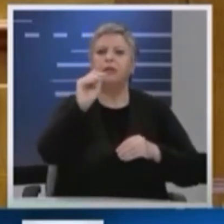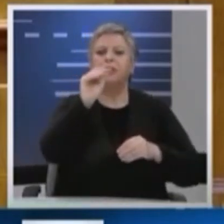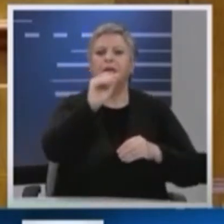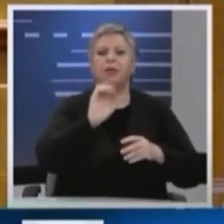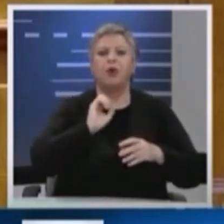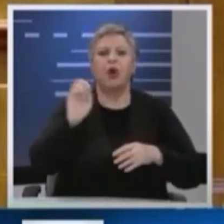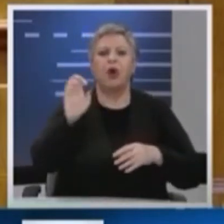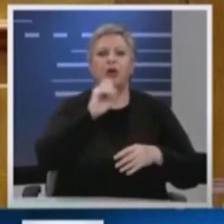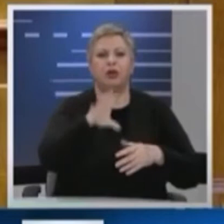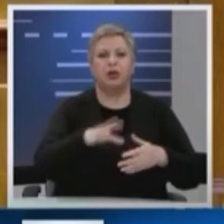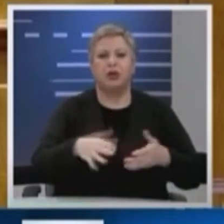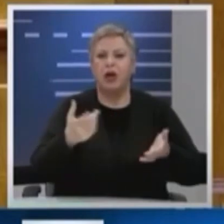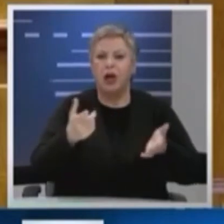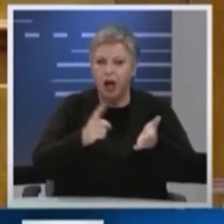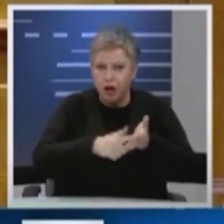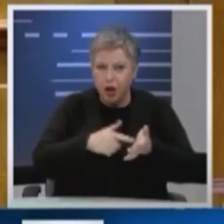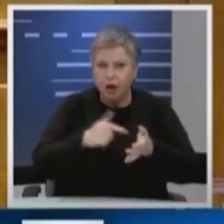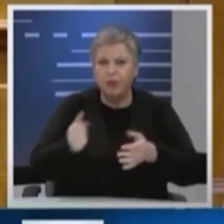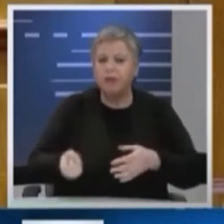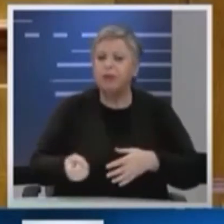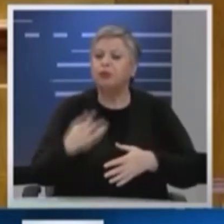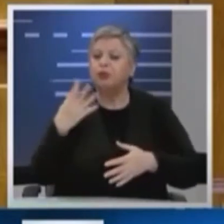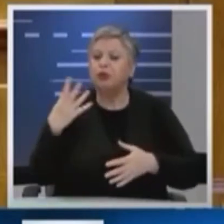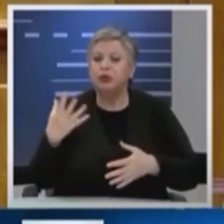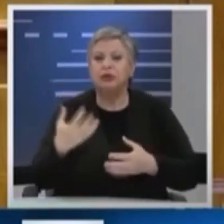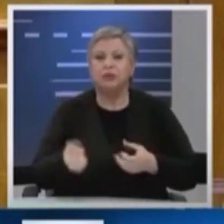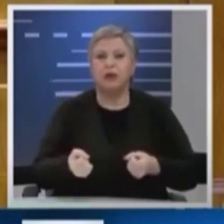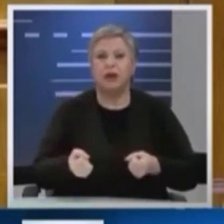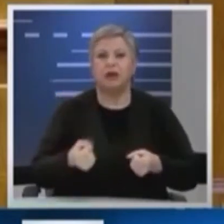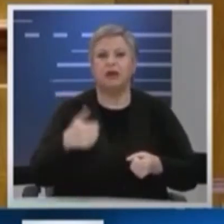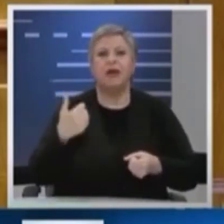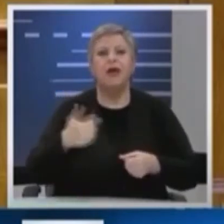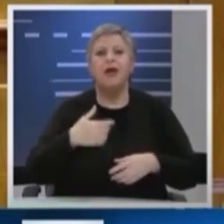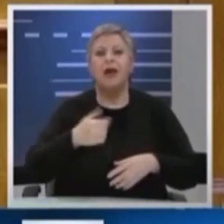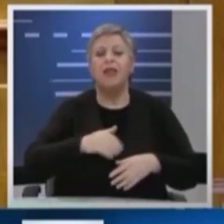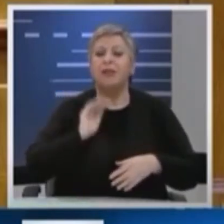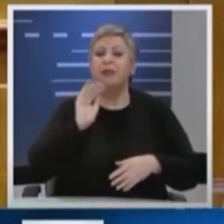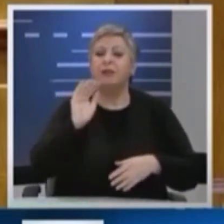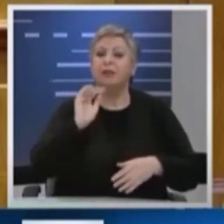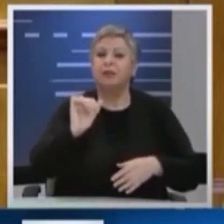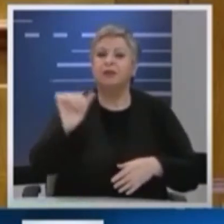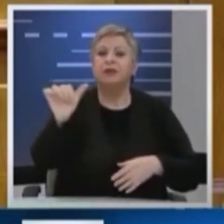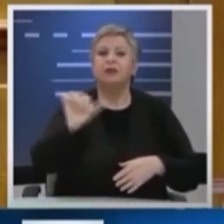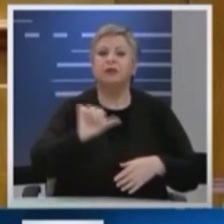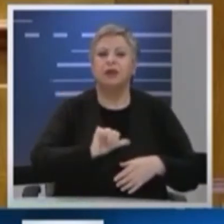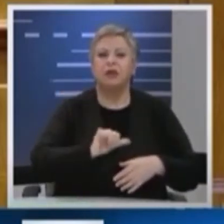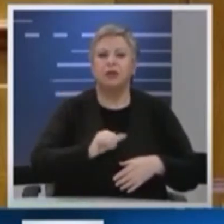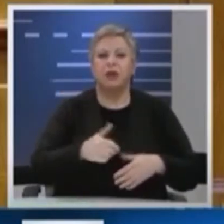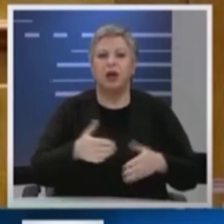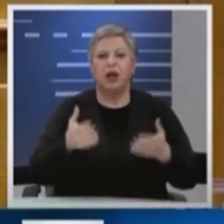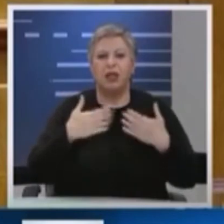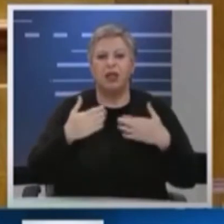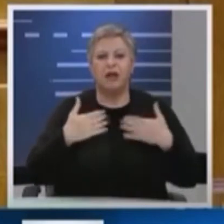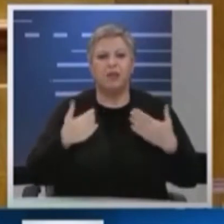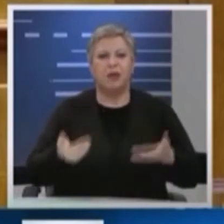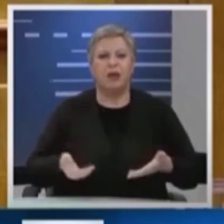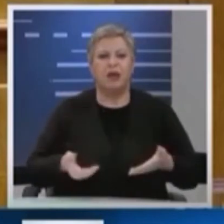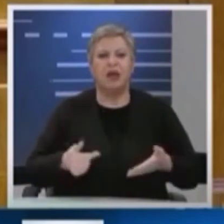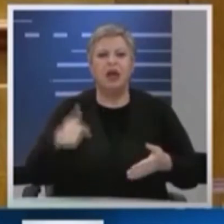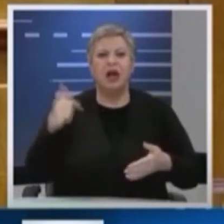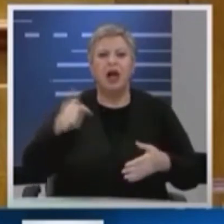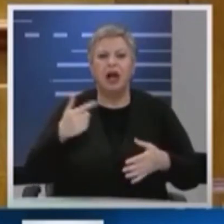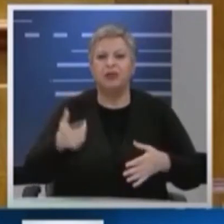να πέσει στην καινοτομία και τη νέα ανάπτυξη? Όταν αντί για κίνητρα επιστροφής υποβαθμίζεται όλο ένα και περισσότερο η διαδικασία